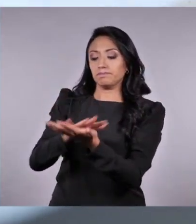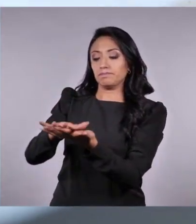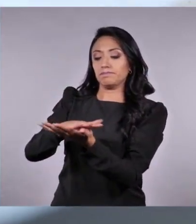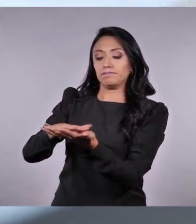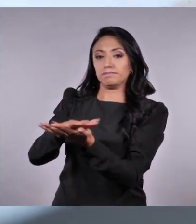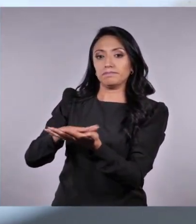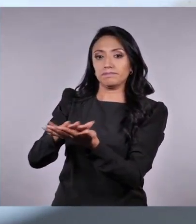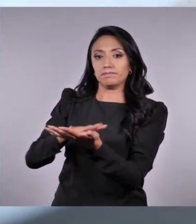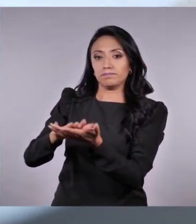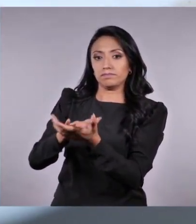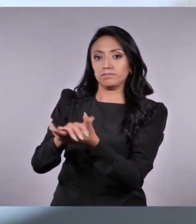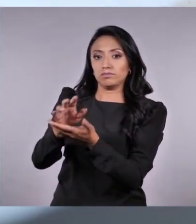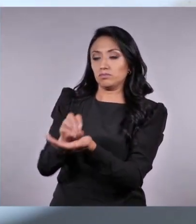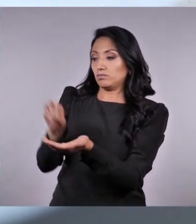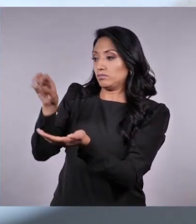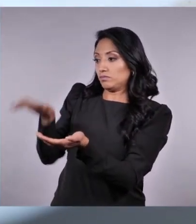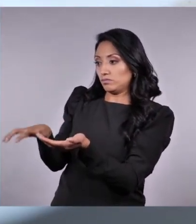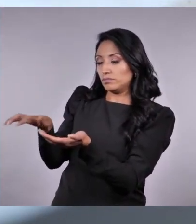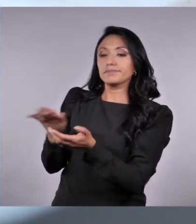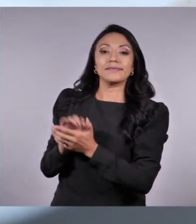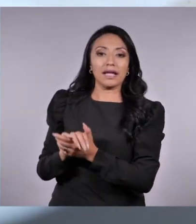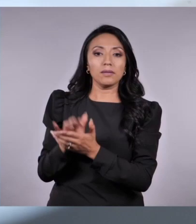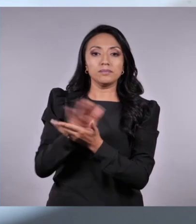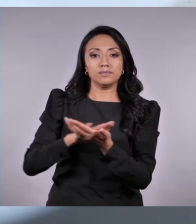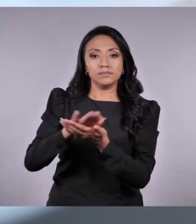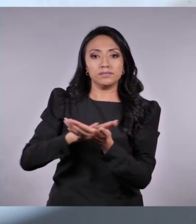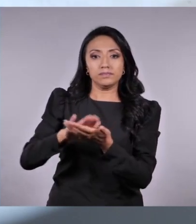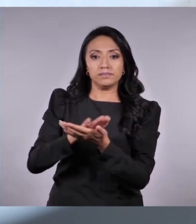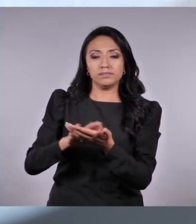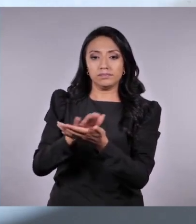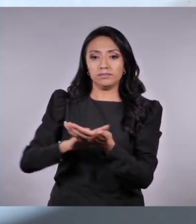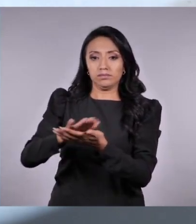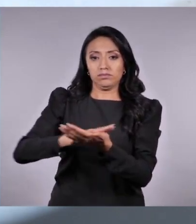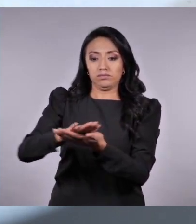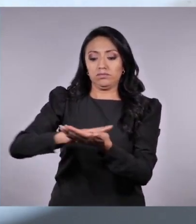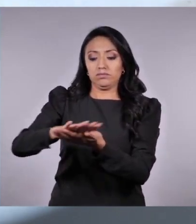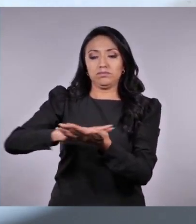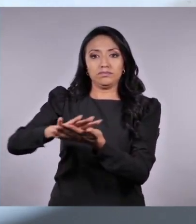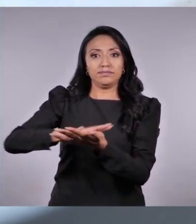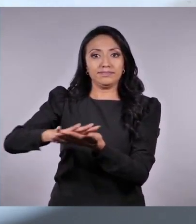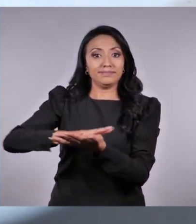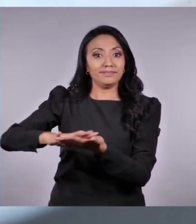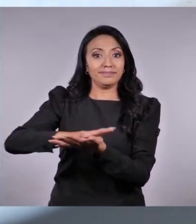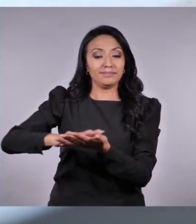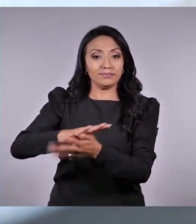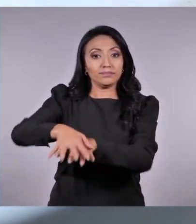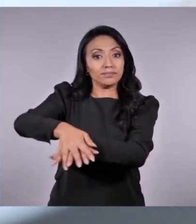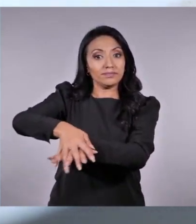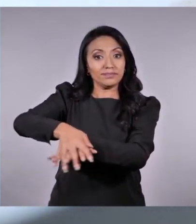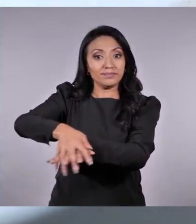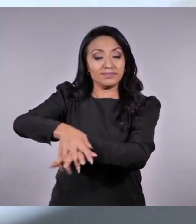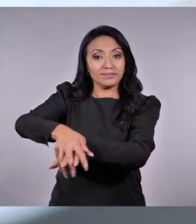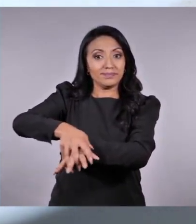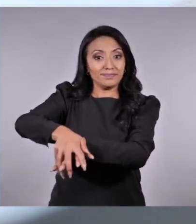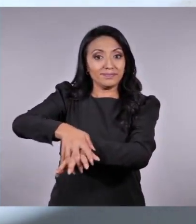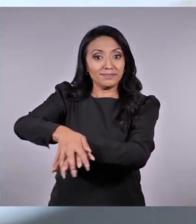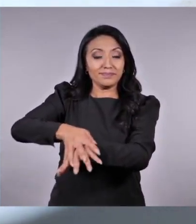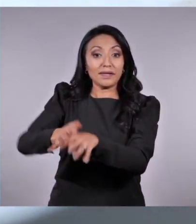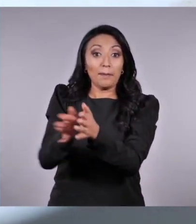jabón, colocamos el jabón en nuestras manos y frotamos. Por dentro,